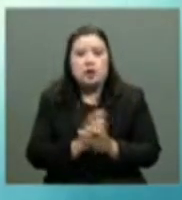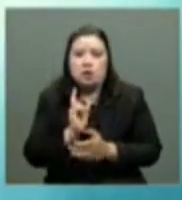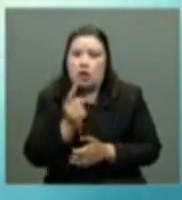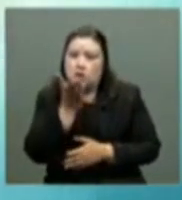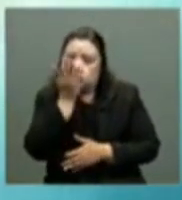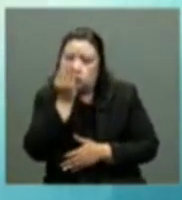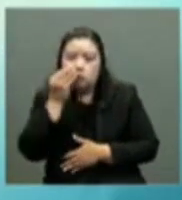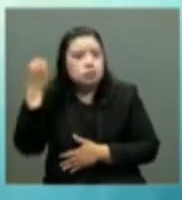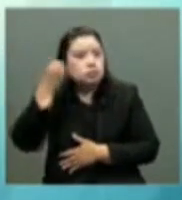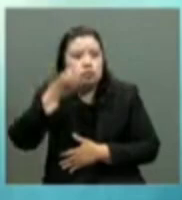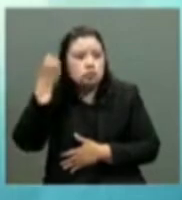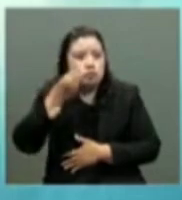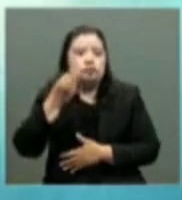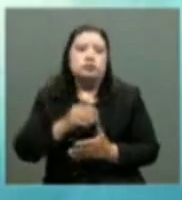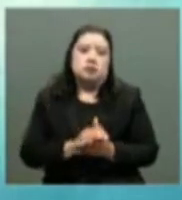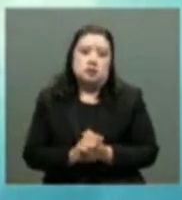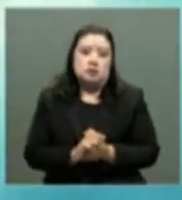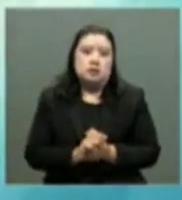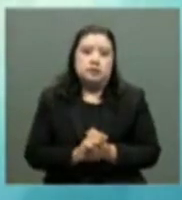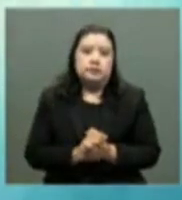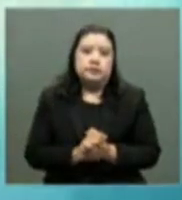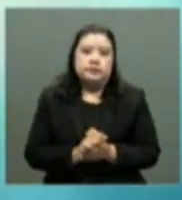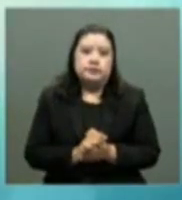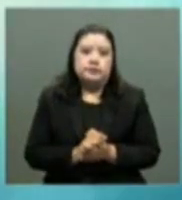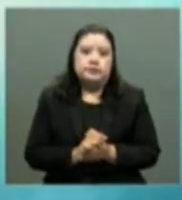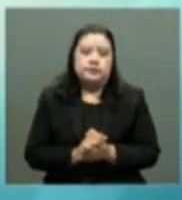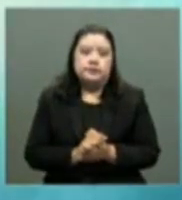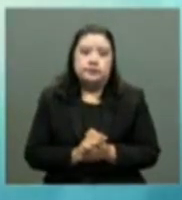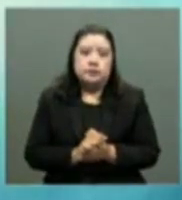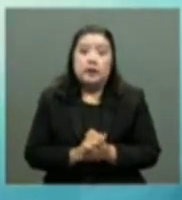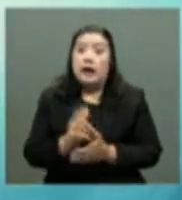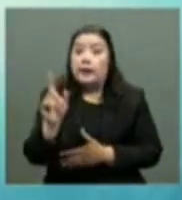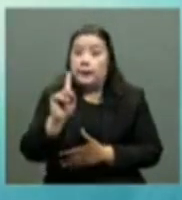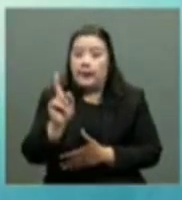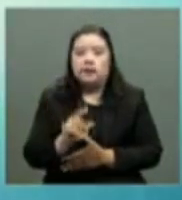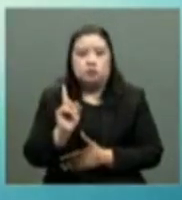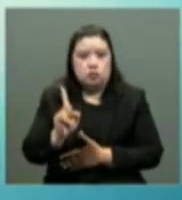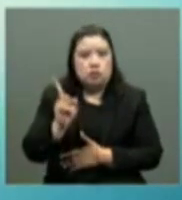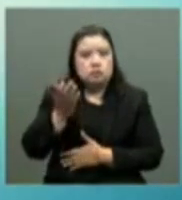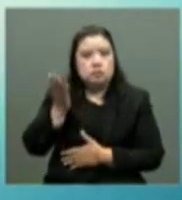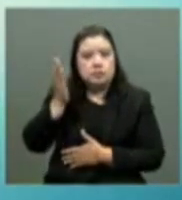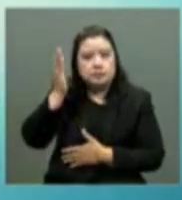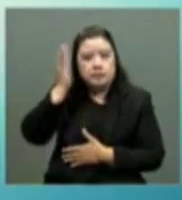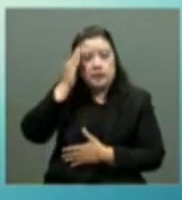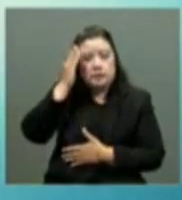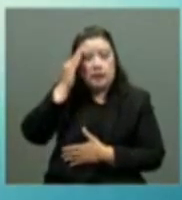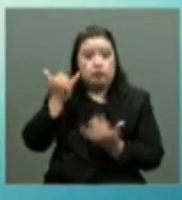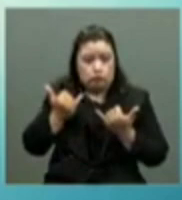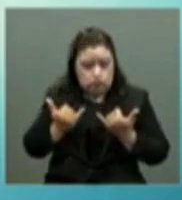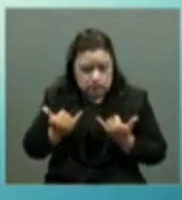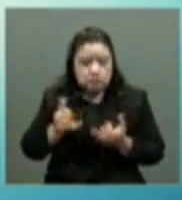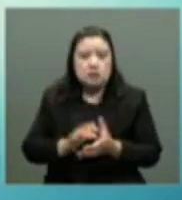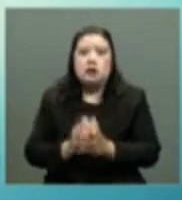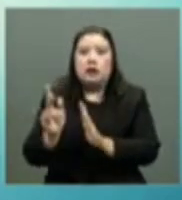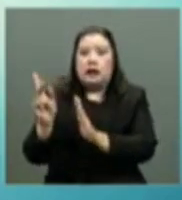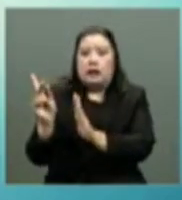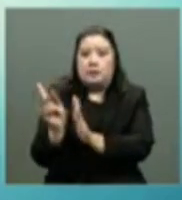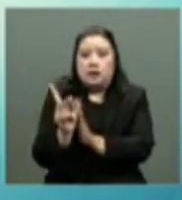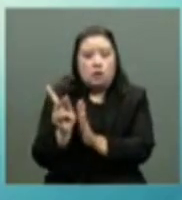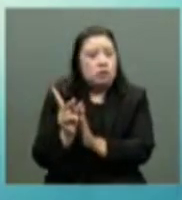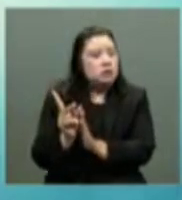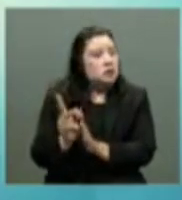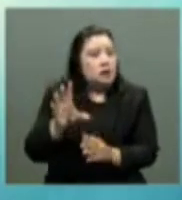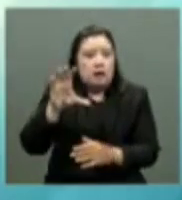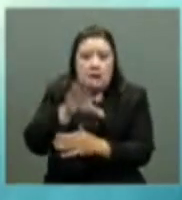าทุกวันติดตามเพราะอะไรครับหนึ่งคือให้ท่านประชาชนได้รับทราบว่าเรายังมีมาตรการเรื่องนี้อยู่นะทุกวันน